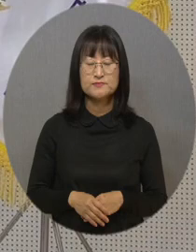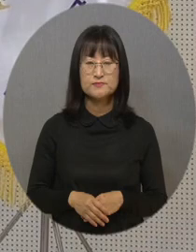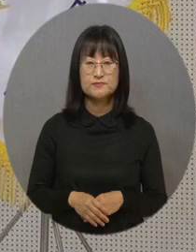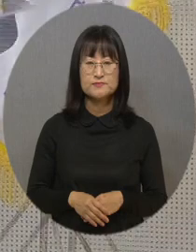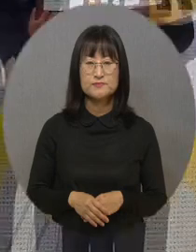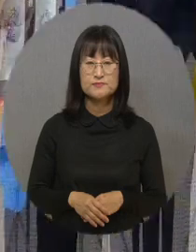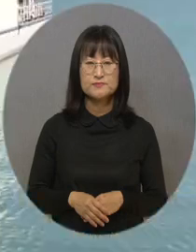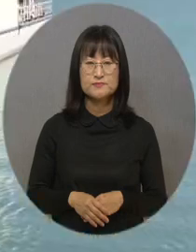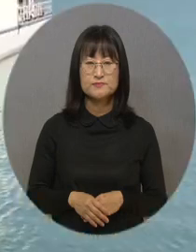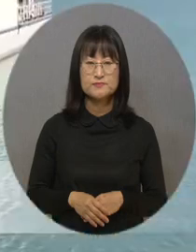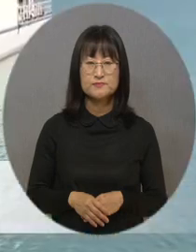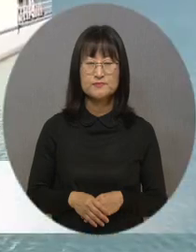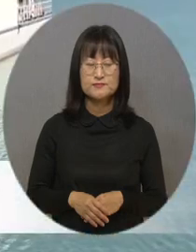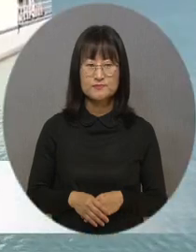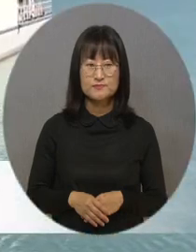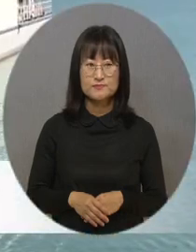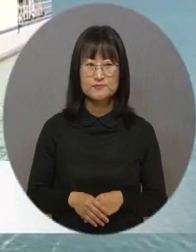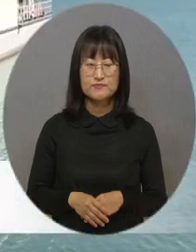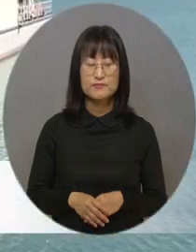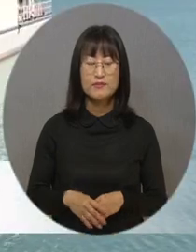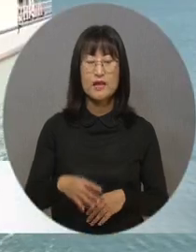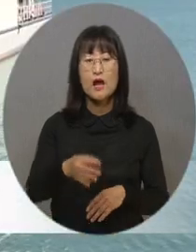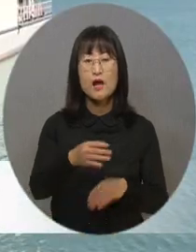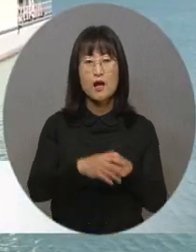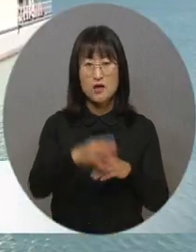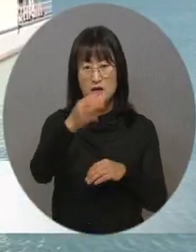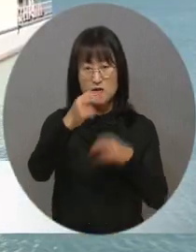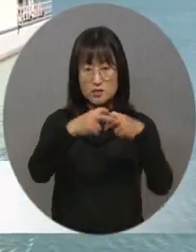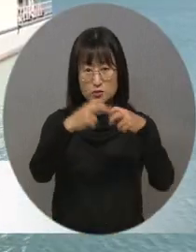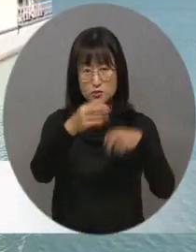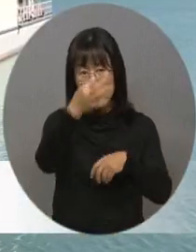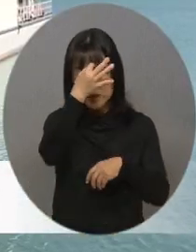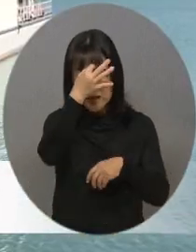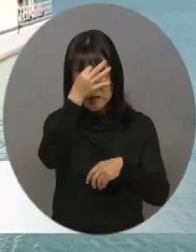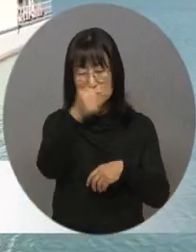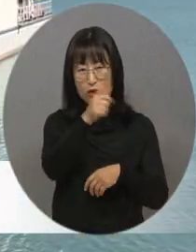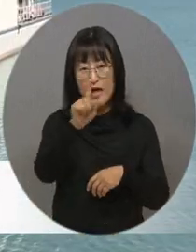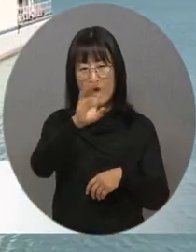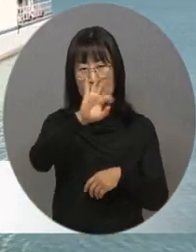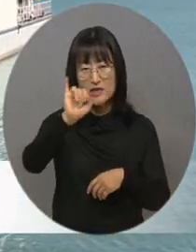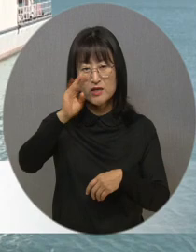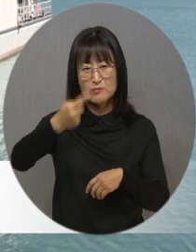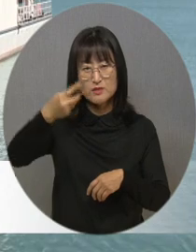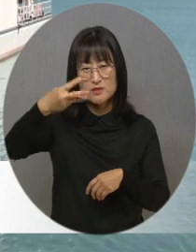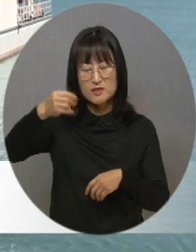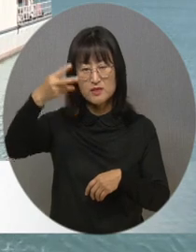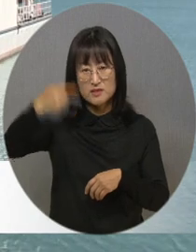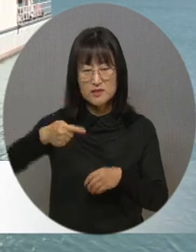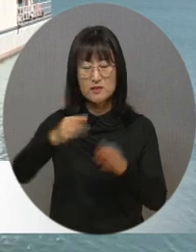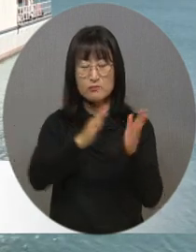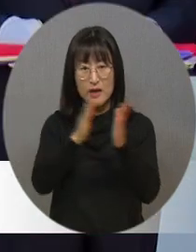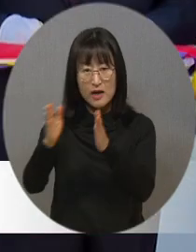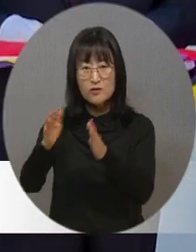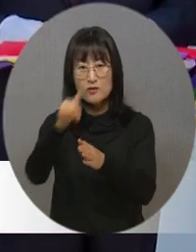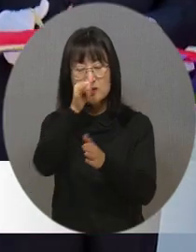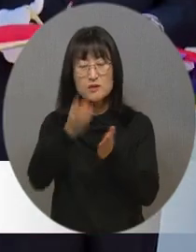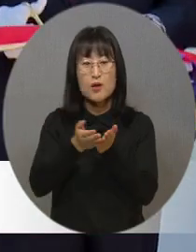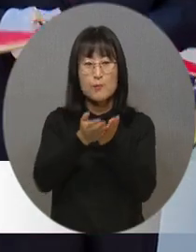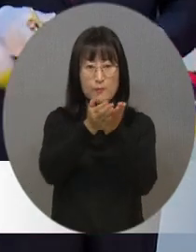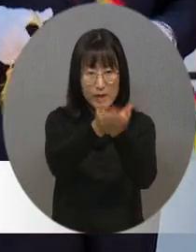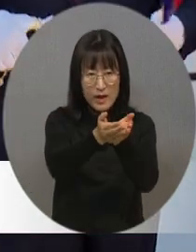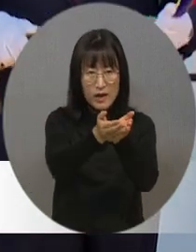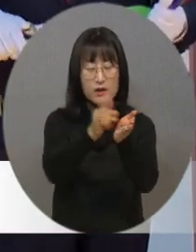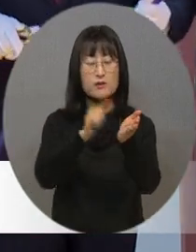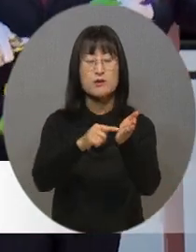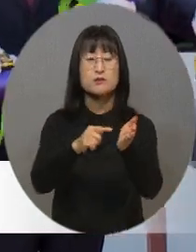장소연이었습니다. 최첨단 의료장비와 친환경 하이브리드 시스템을 갖춘 병원선 전남 511호가 여수